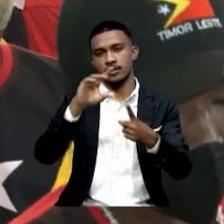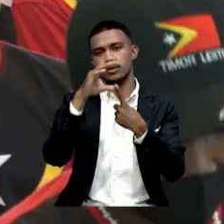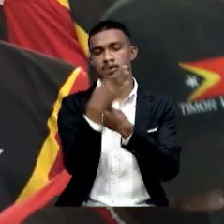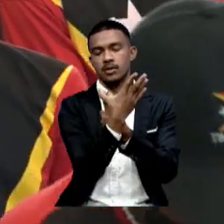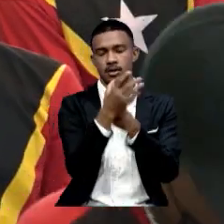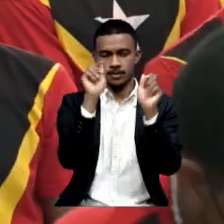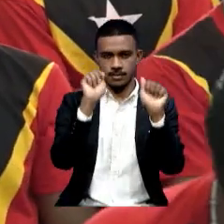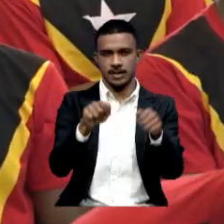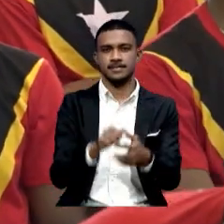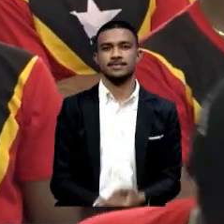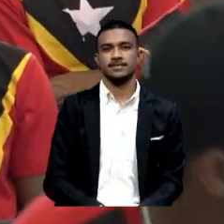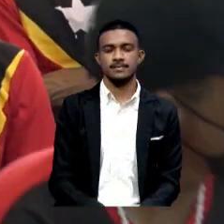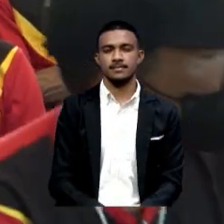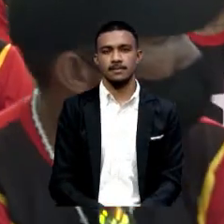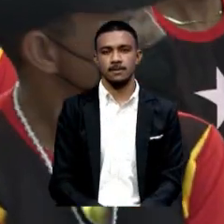lune,